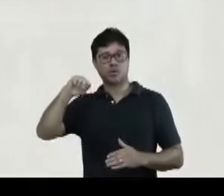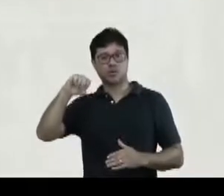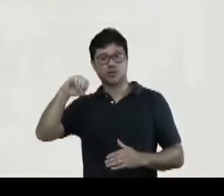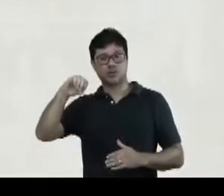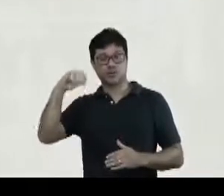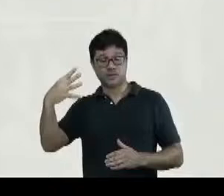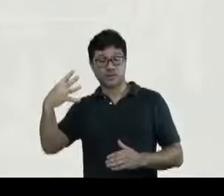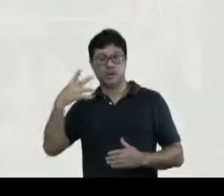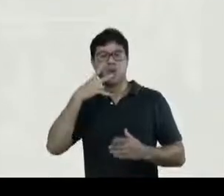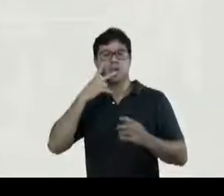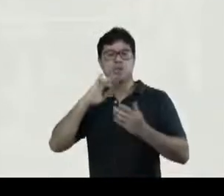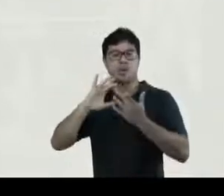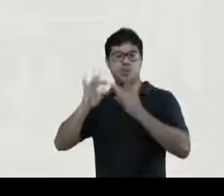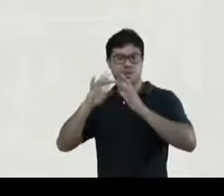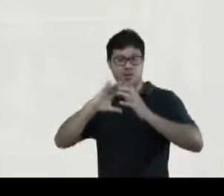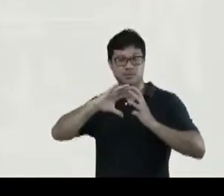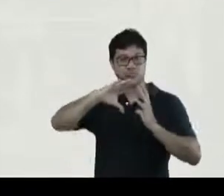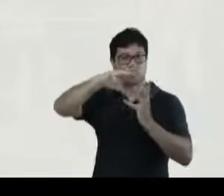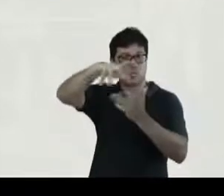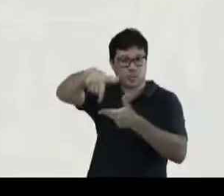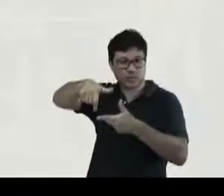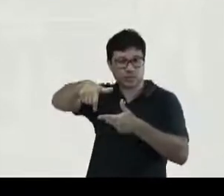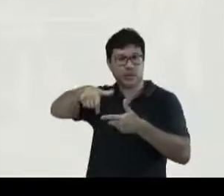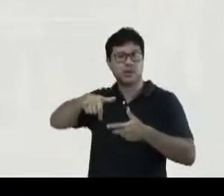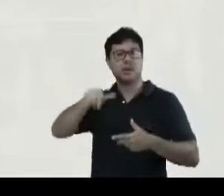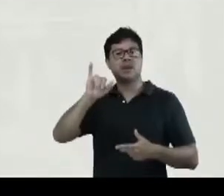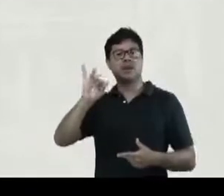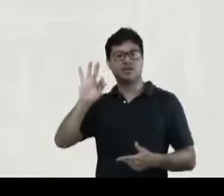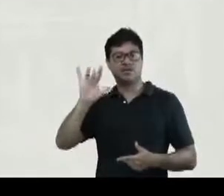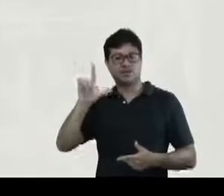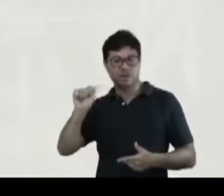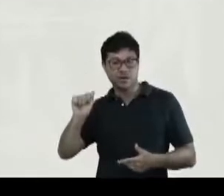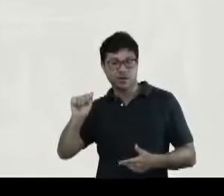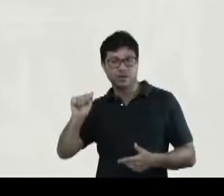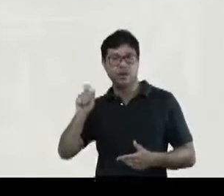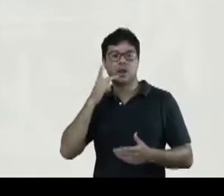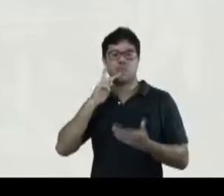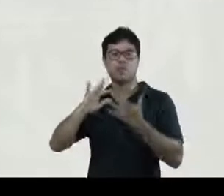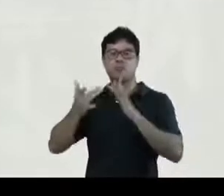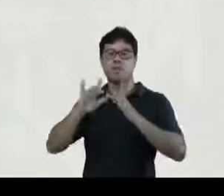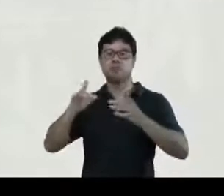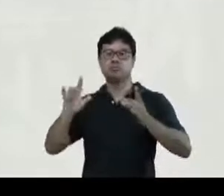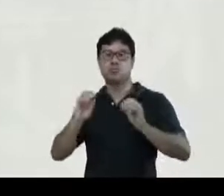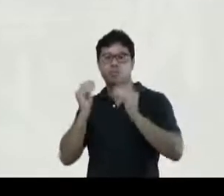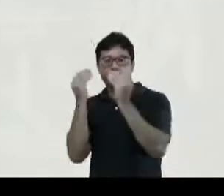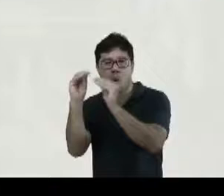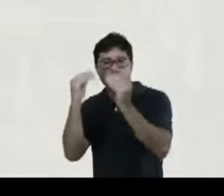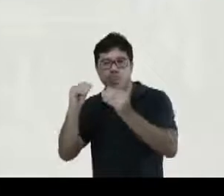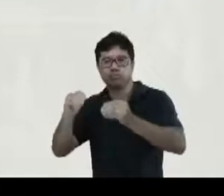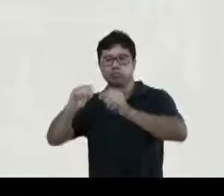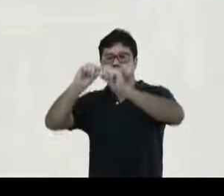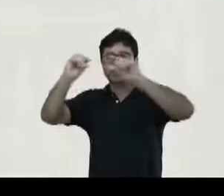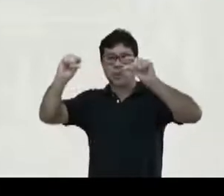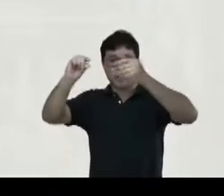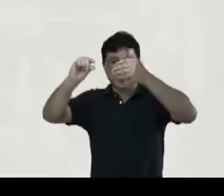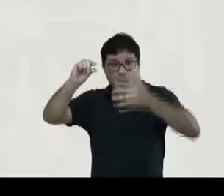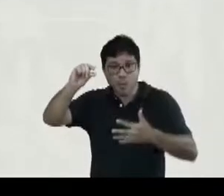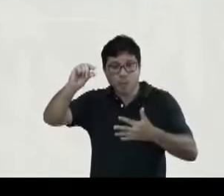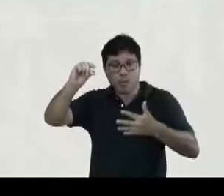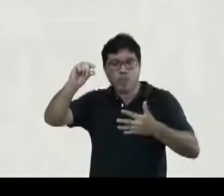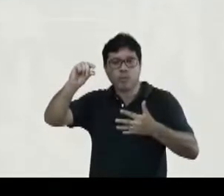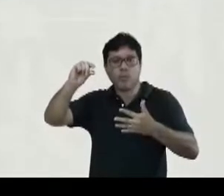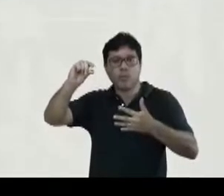die Standardbildung in Datenformaten, Zeichensätzen und Regelwerken hinaus, wollten und wollen die Mitglieder